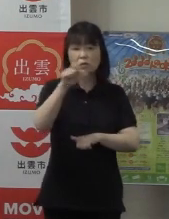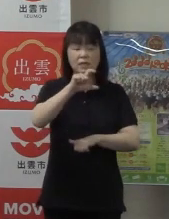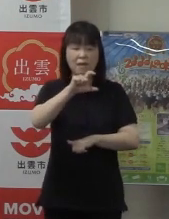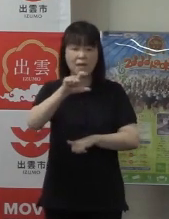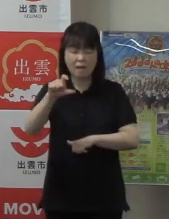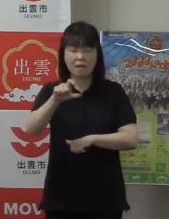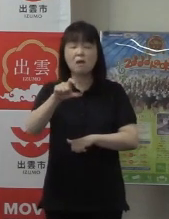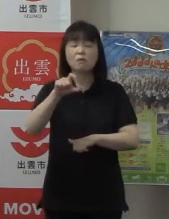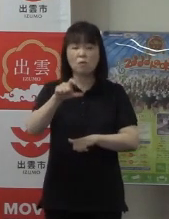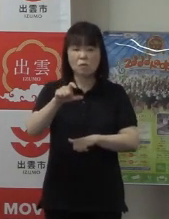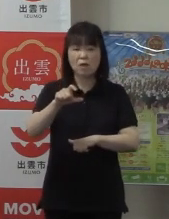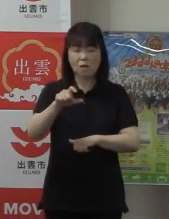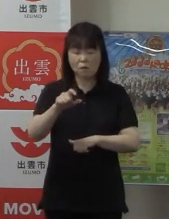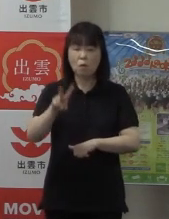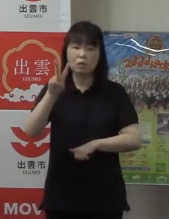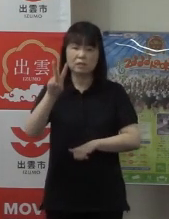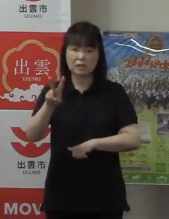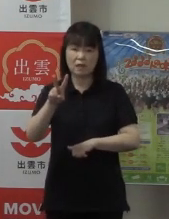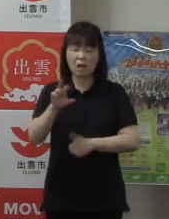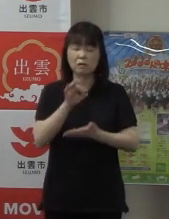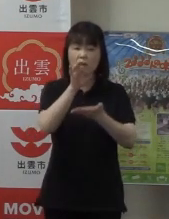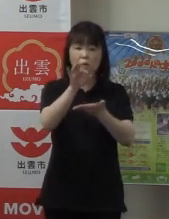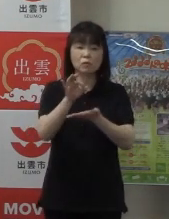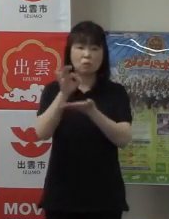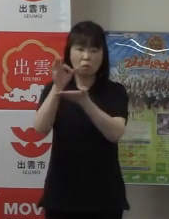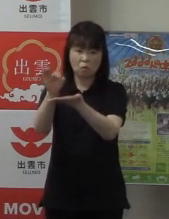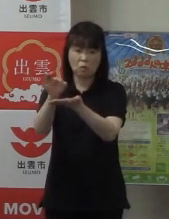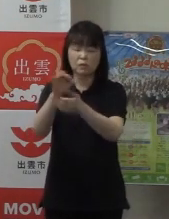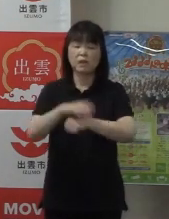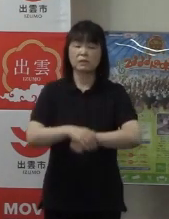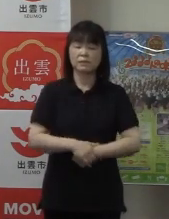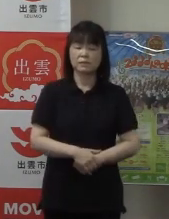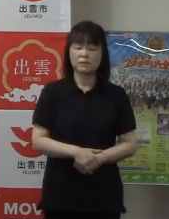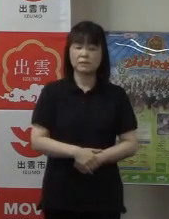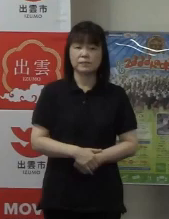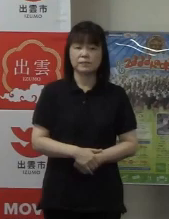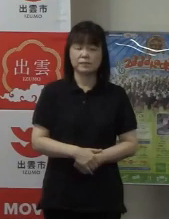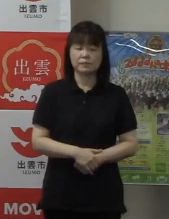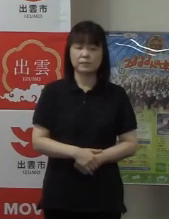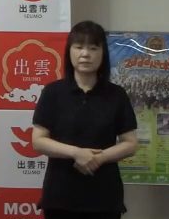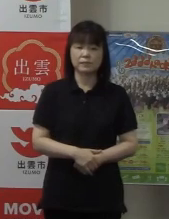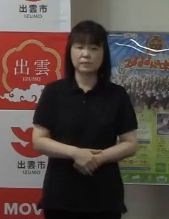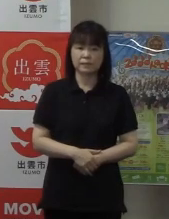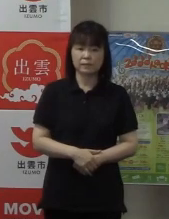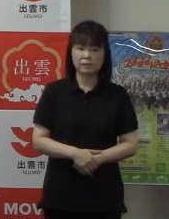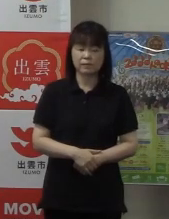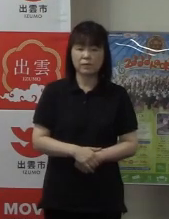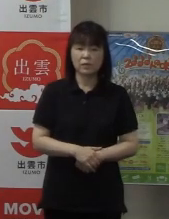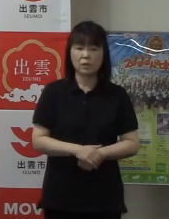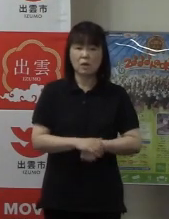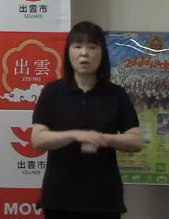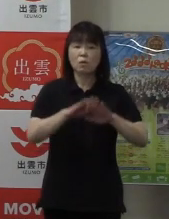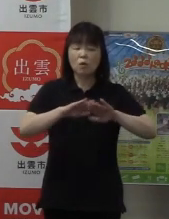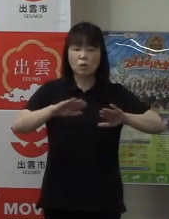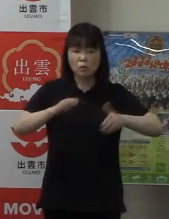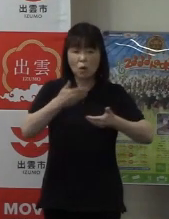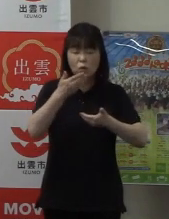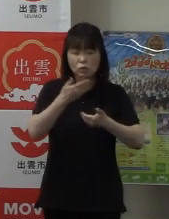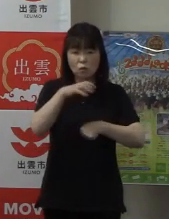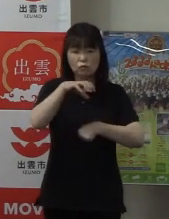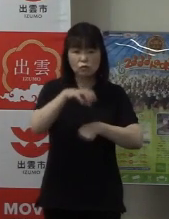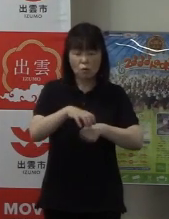回までということにしております。次に、その子ども食堂等を新設開